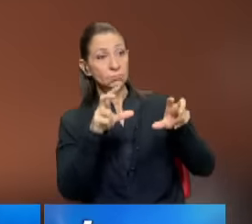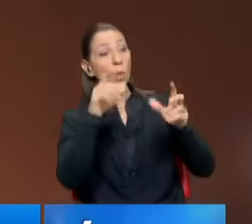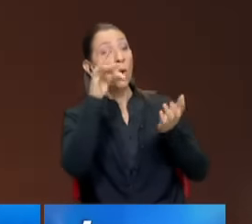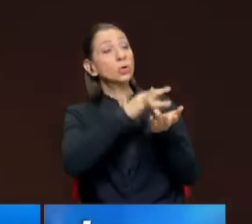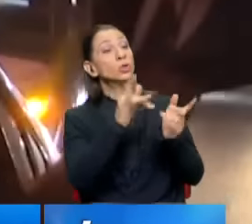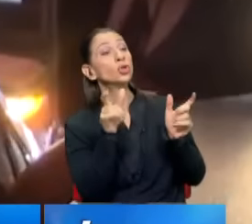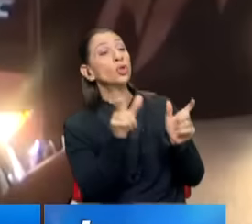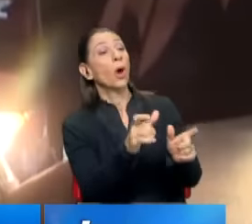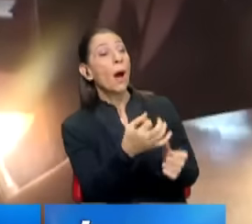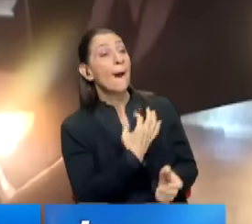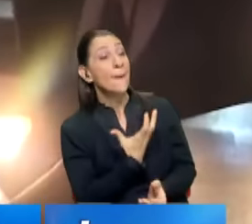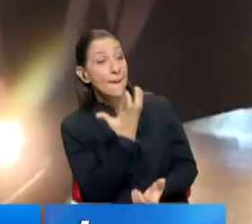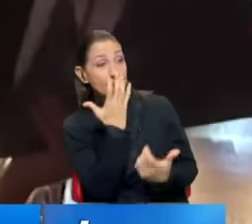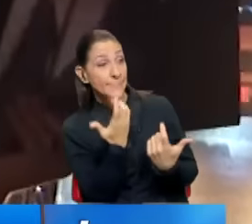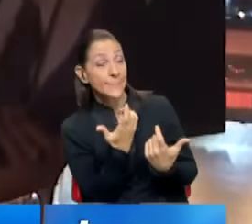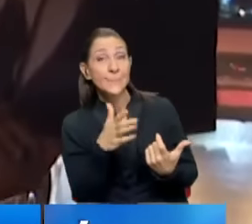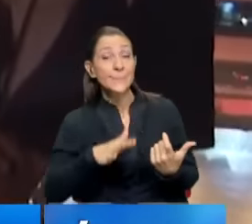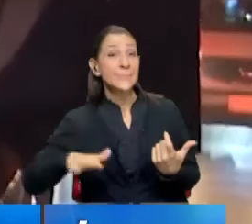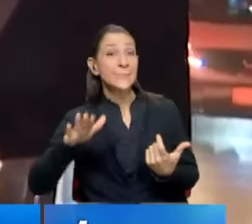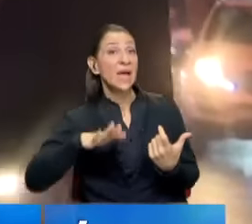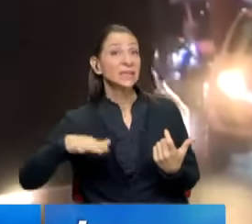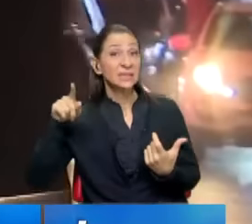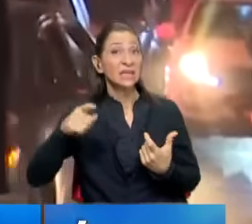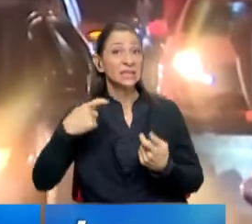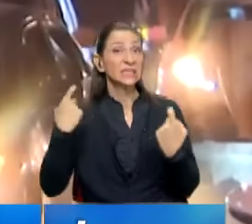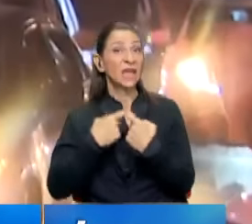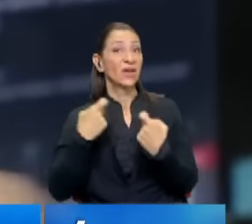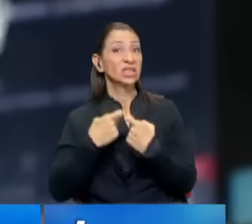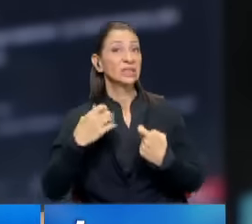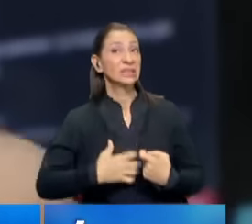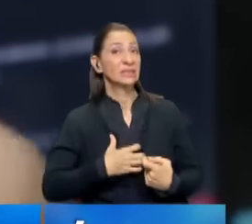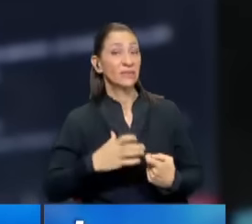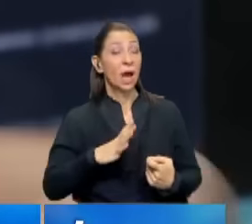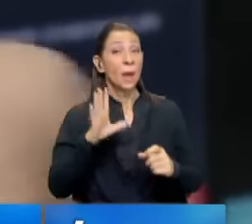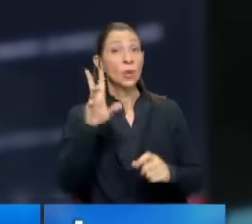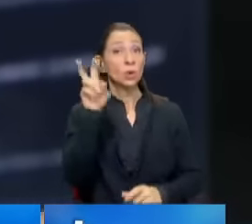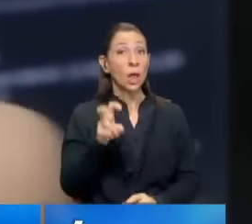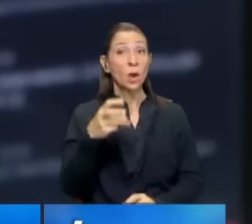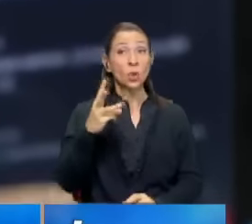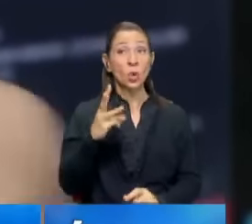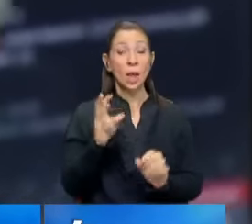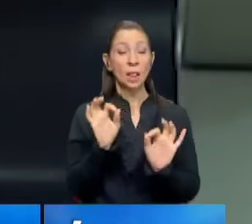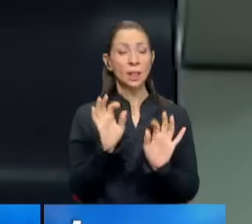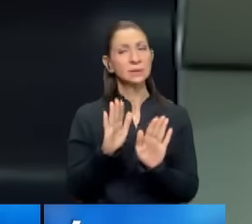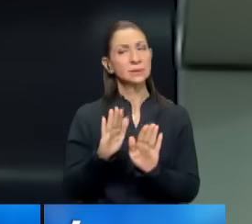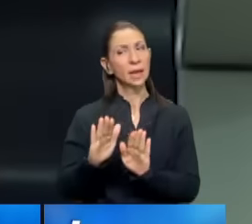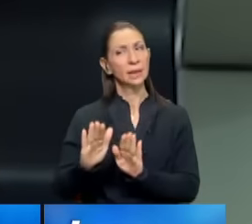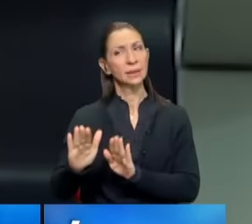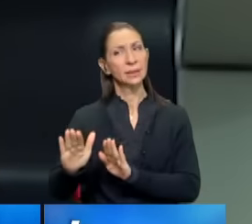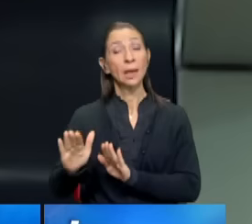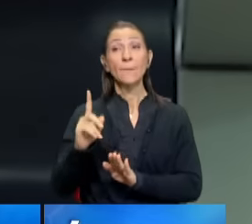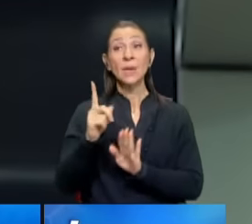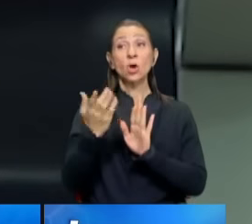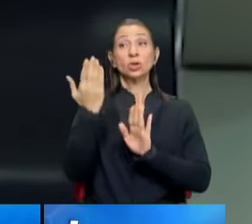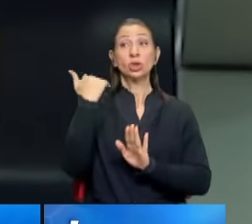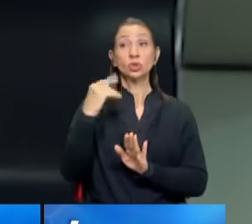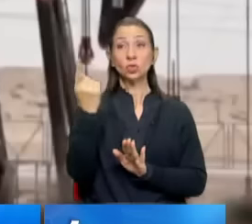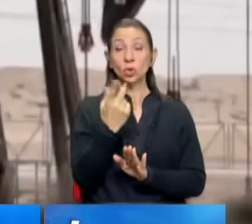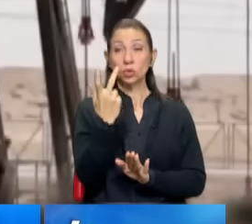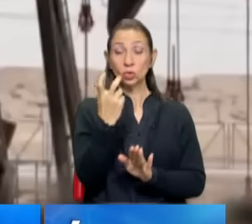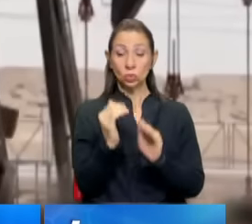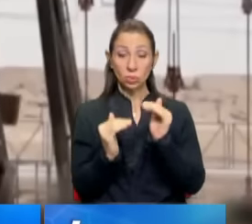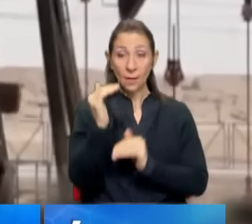Doğu'dan gelecek haberlere çevirmişken piyasalarda da savaş tedirginliği vardı. Ancak dolar ve euro da seyir sakindi gün boyunca. Bir önceki gün